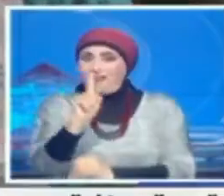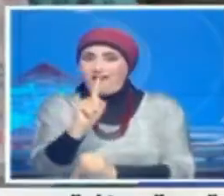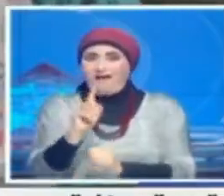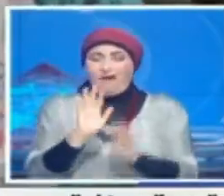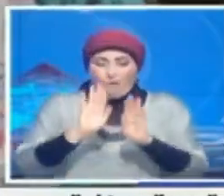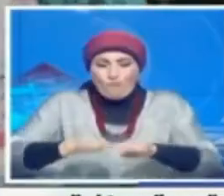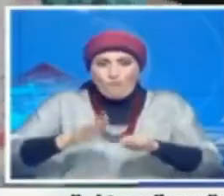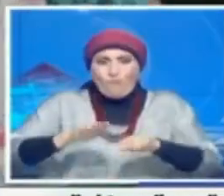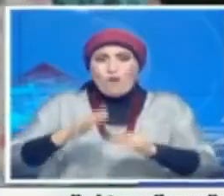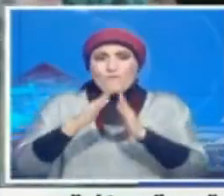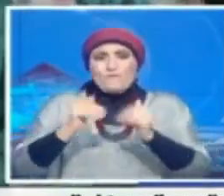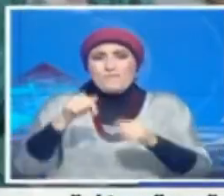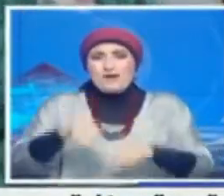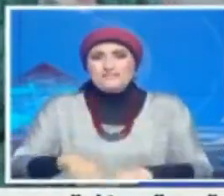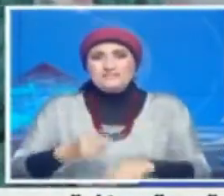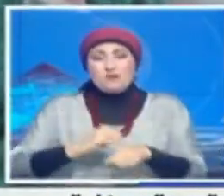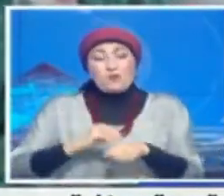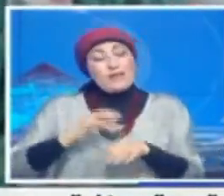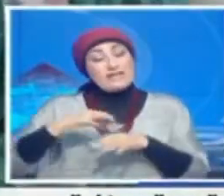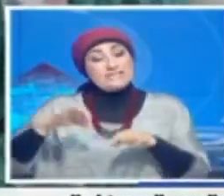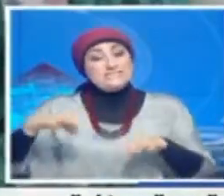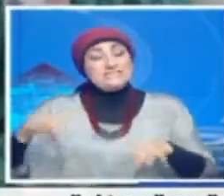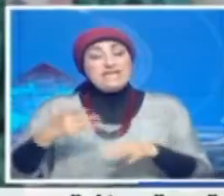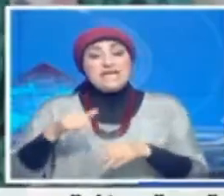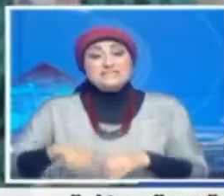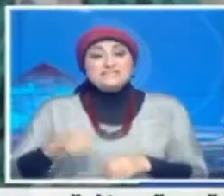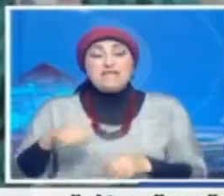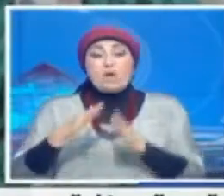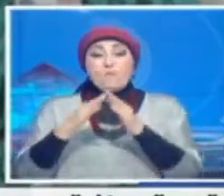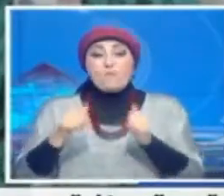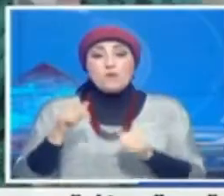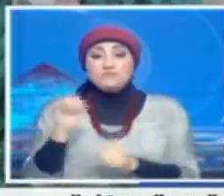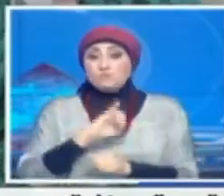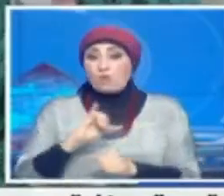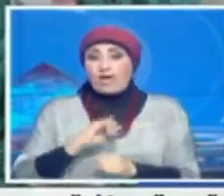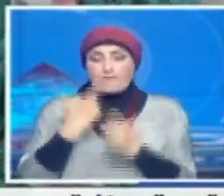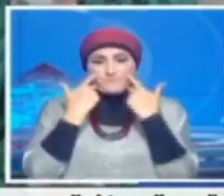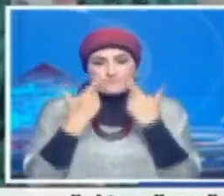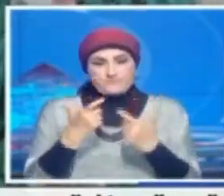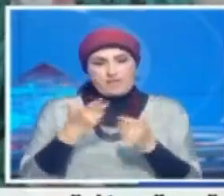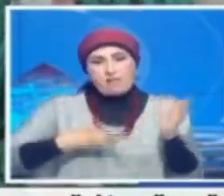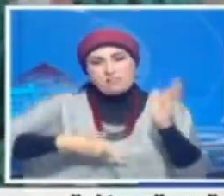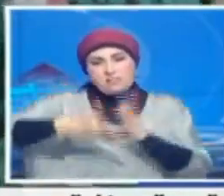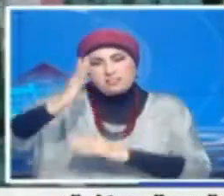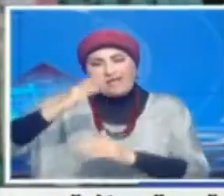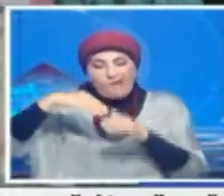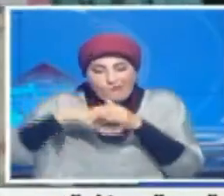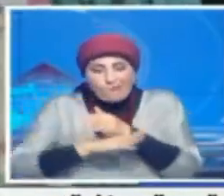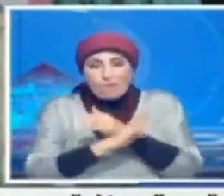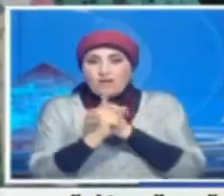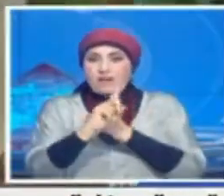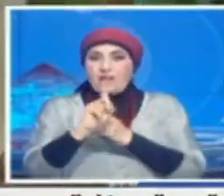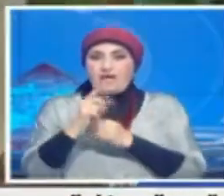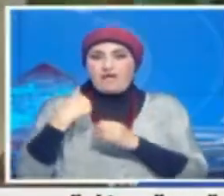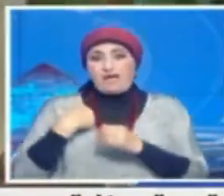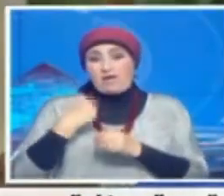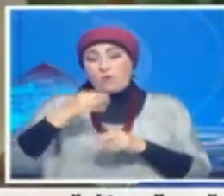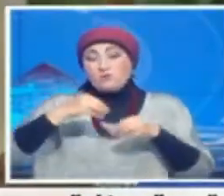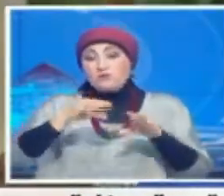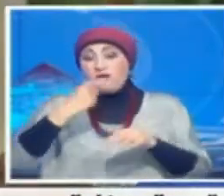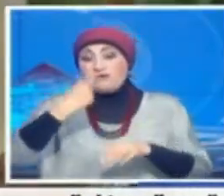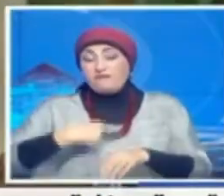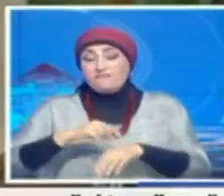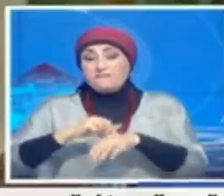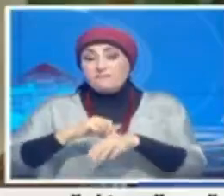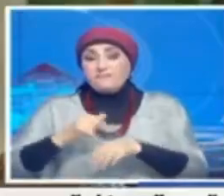صورة جيدة لسياسة الدولة سواء كانت استراتيجيات لمكافحة الهجرة غير الشرعية والإتجار في البشر. فكرة المعرض